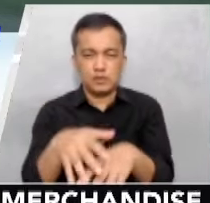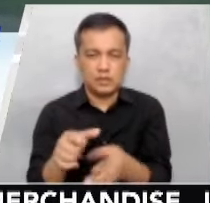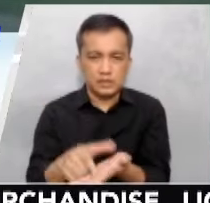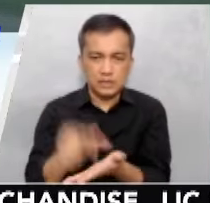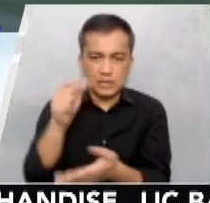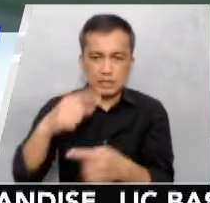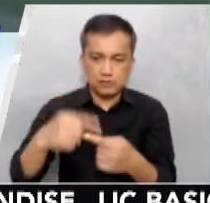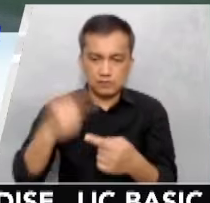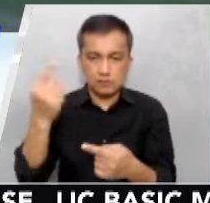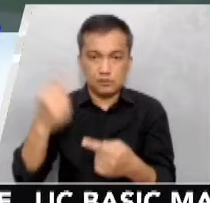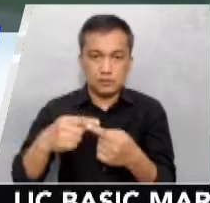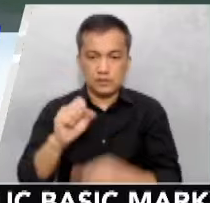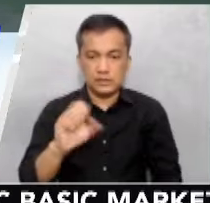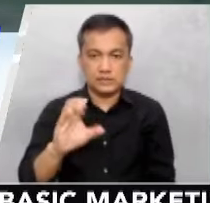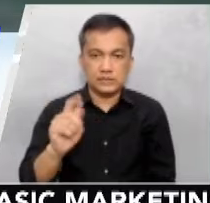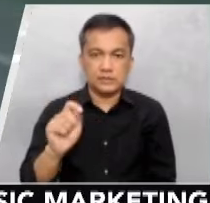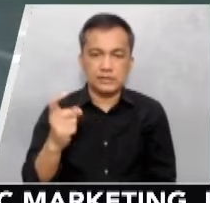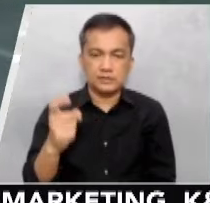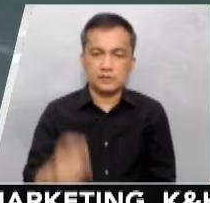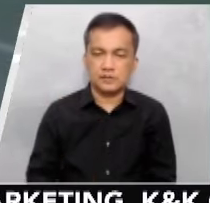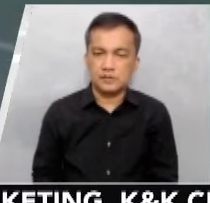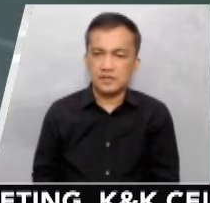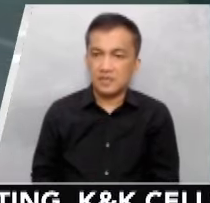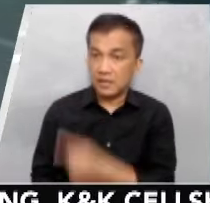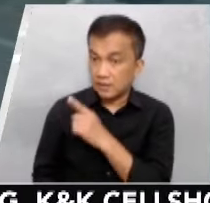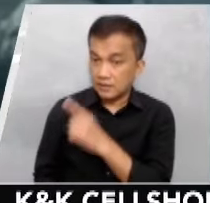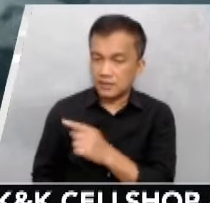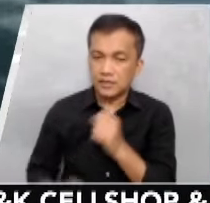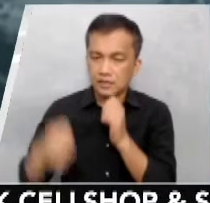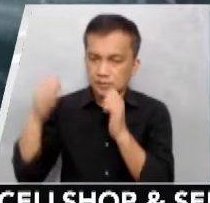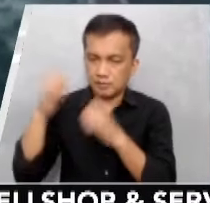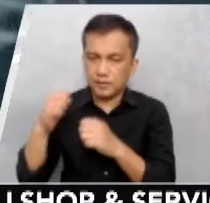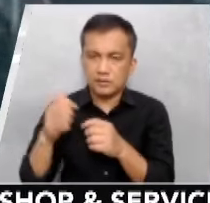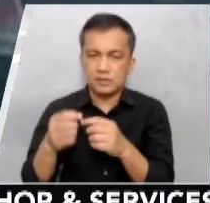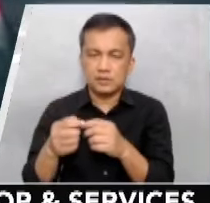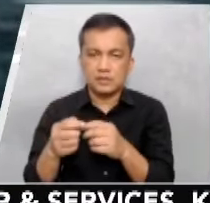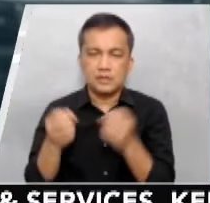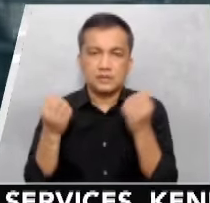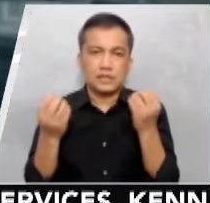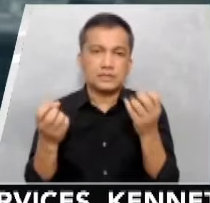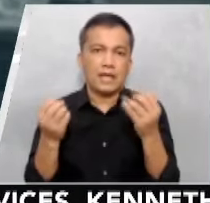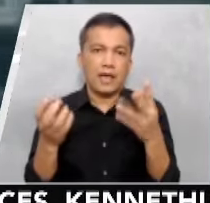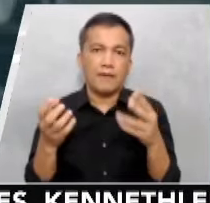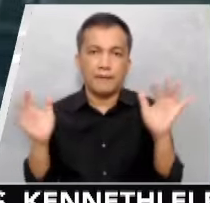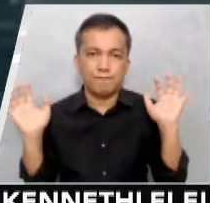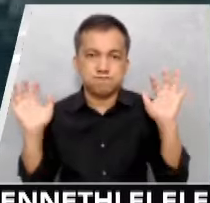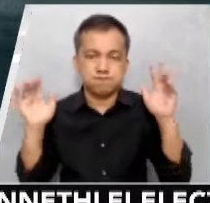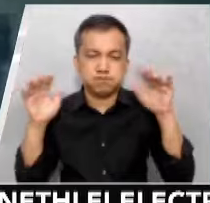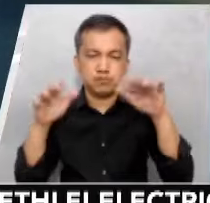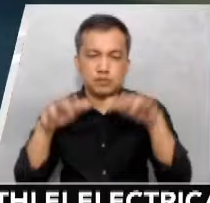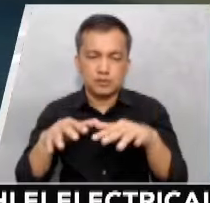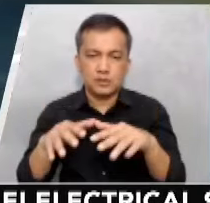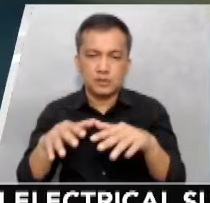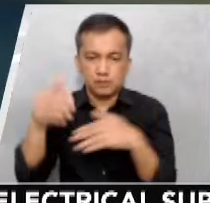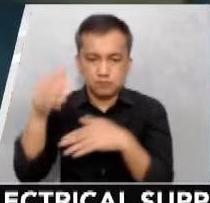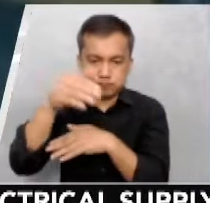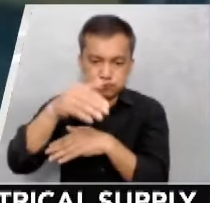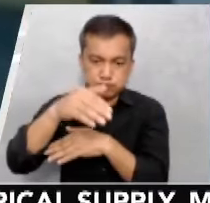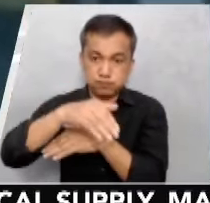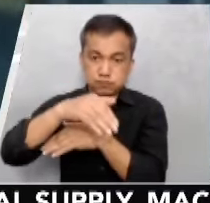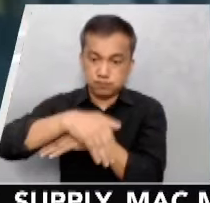SETEX. Inaasahan natin, ma'am, na tuloy-tuloy pong tataas itong volume natin habang lumalalim yung hapon po. Ano? So,